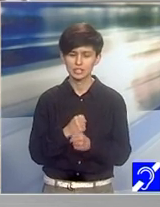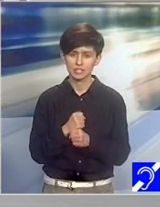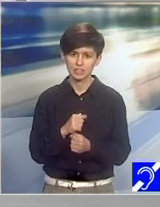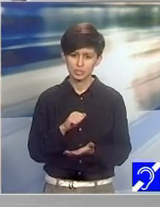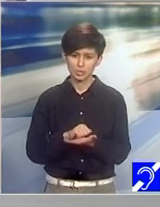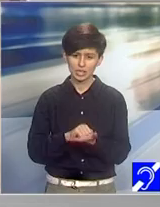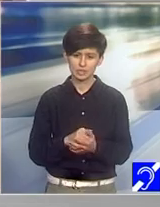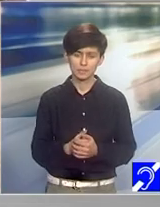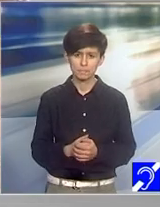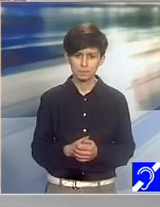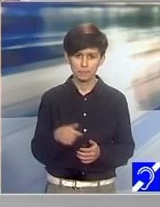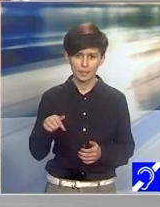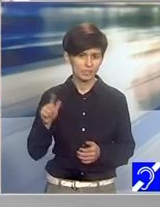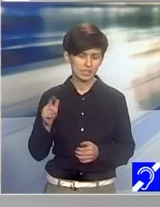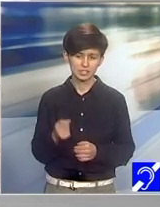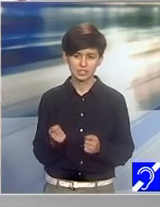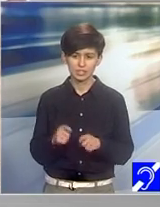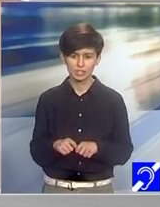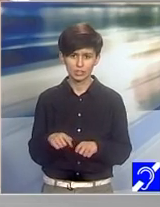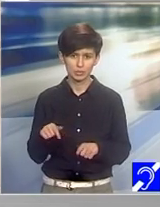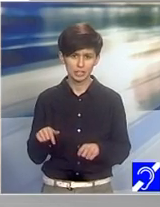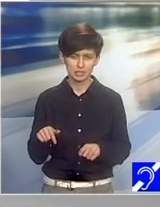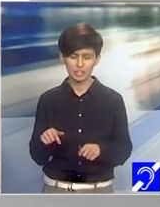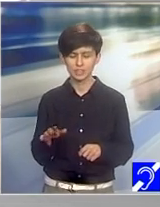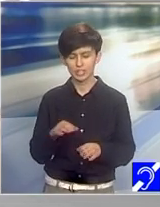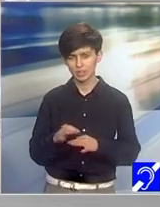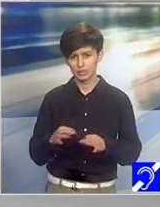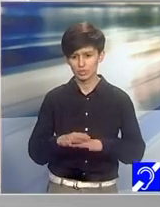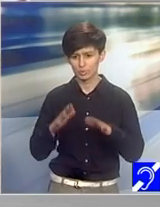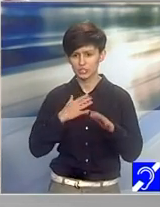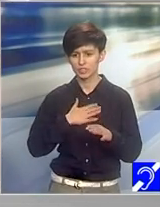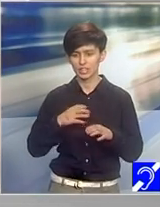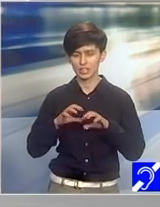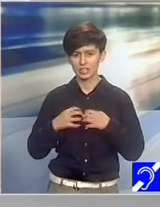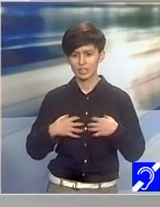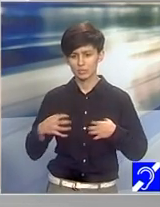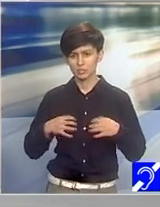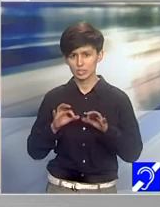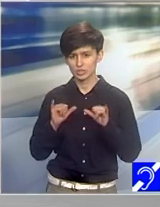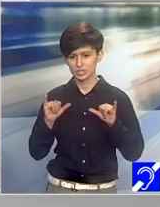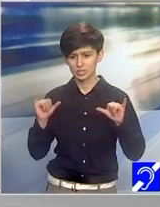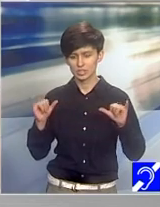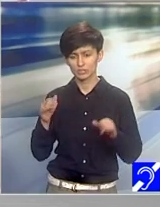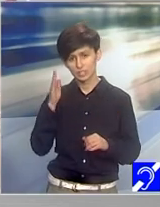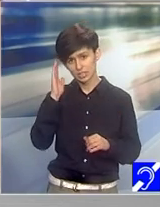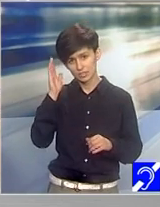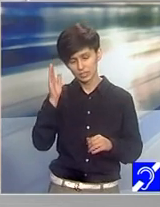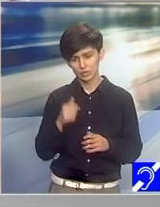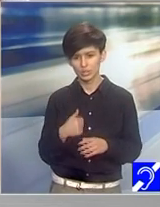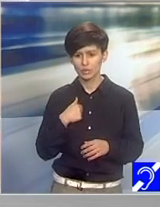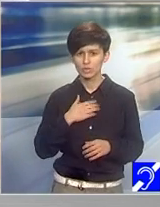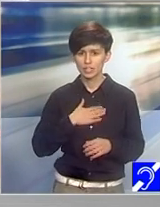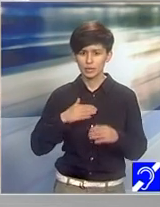Gheorghe Căpușan nu vrea să se oprească aici, are planuri mari și vrea ca muzeul să crească în timp. Aș vrea pe viitor să construiesc câteva